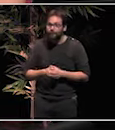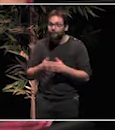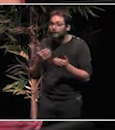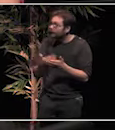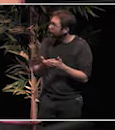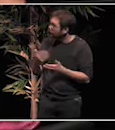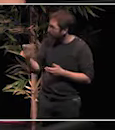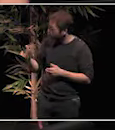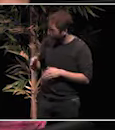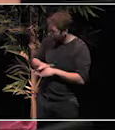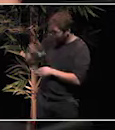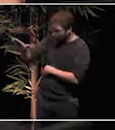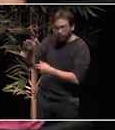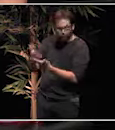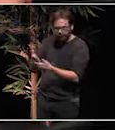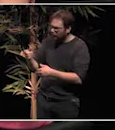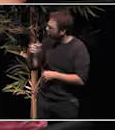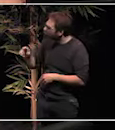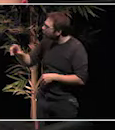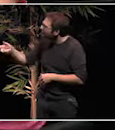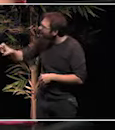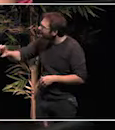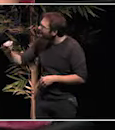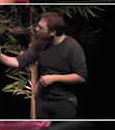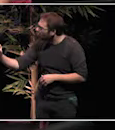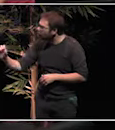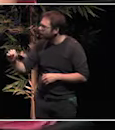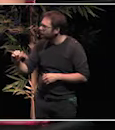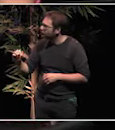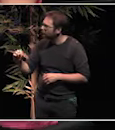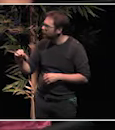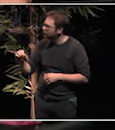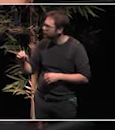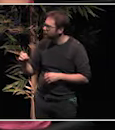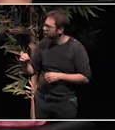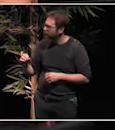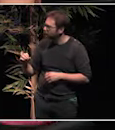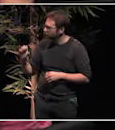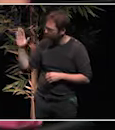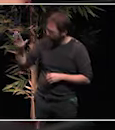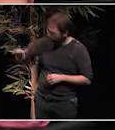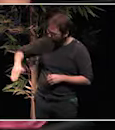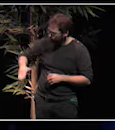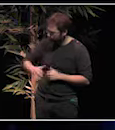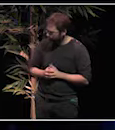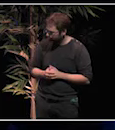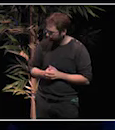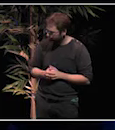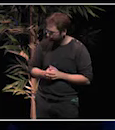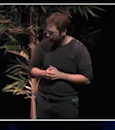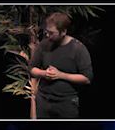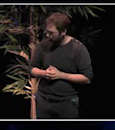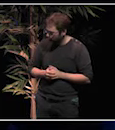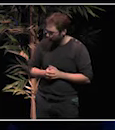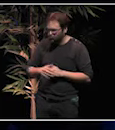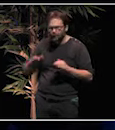on a mis ce tapis roulant, donc on va te remettre à zéro de pente. Voilà. Donc on va la